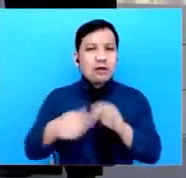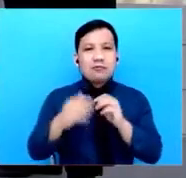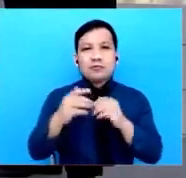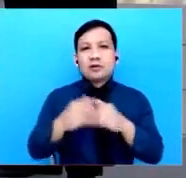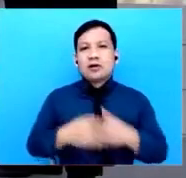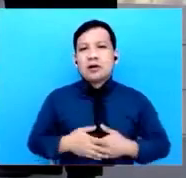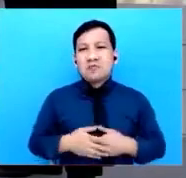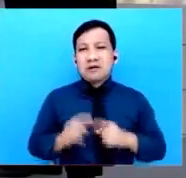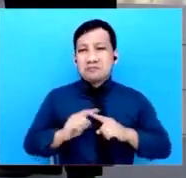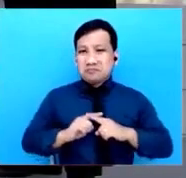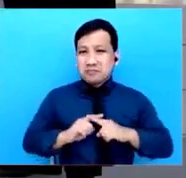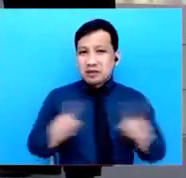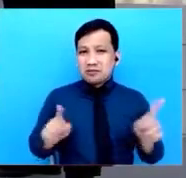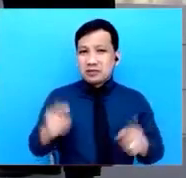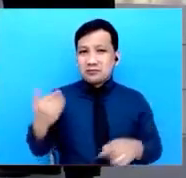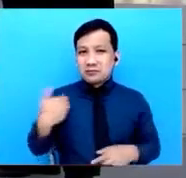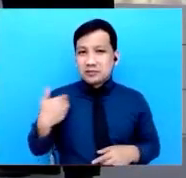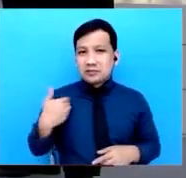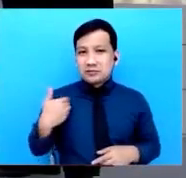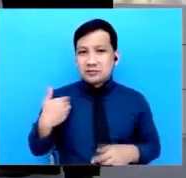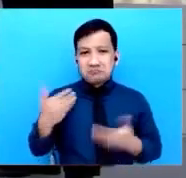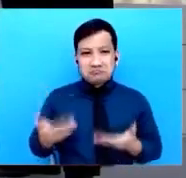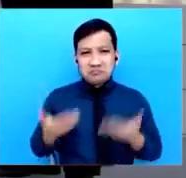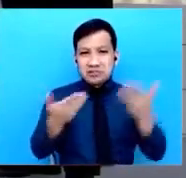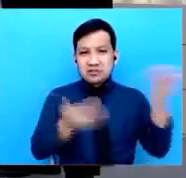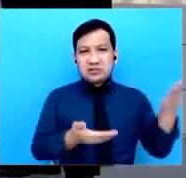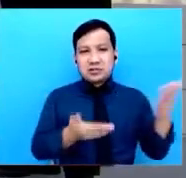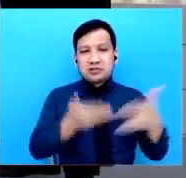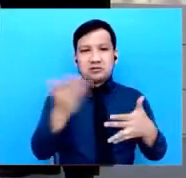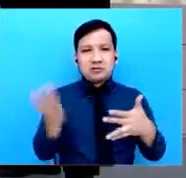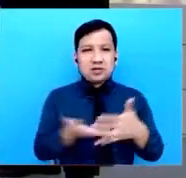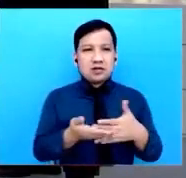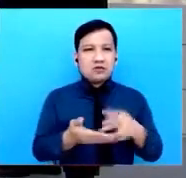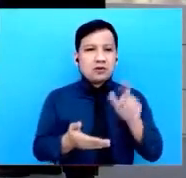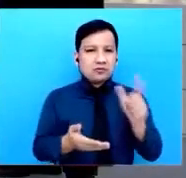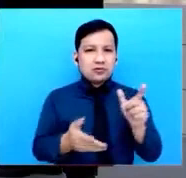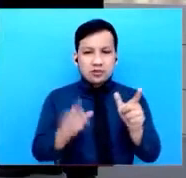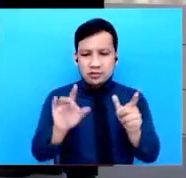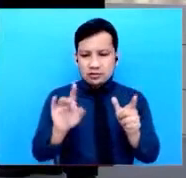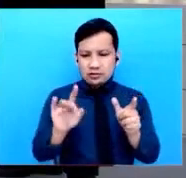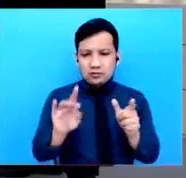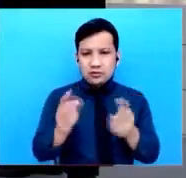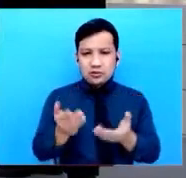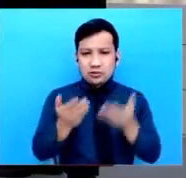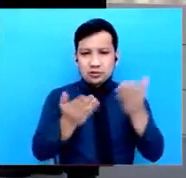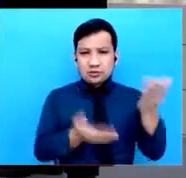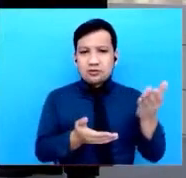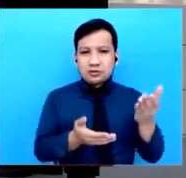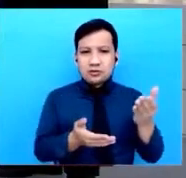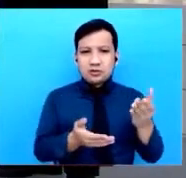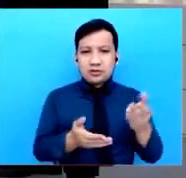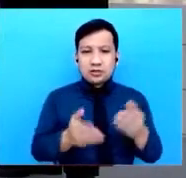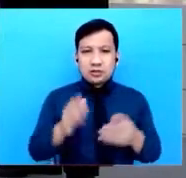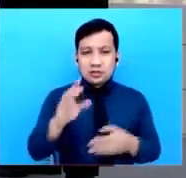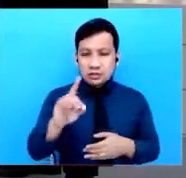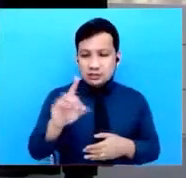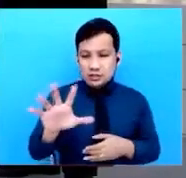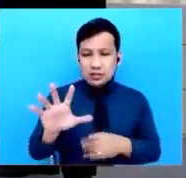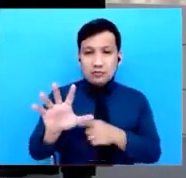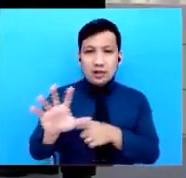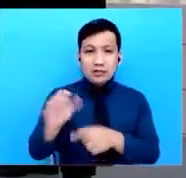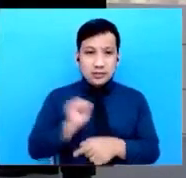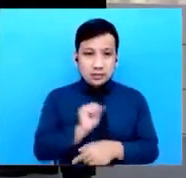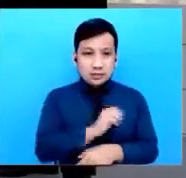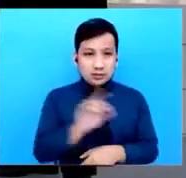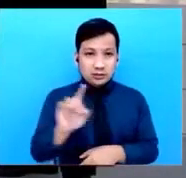yun lang, hindi nga po umandar ang panukala. Ngayon, taong 2018 naman, naghain si Senadora Laila De Lima ng Senate Bill